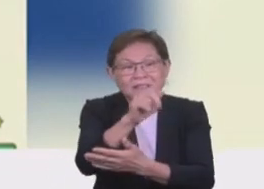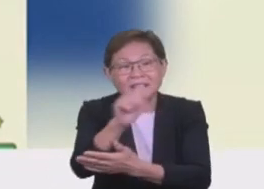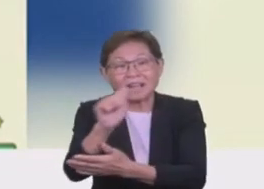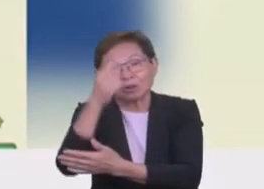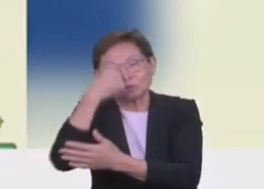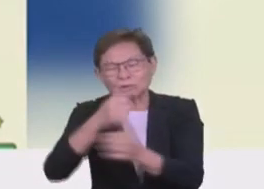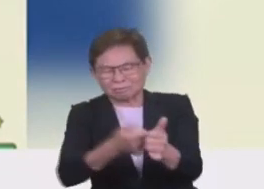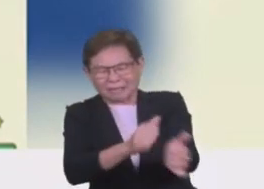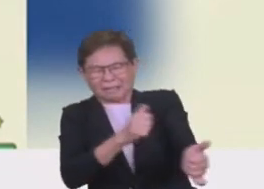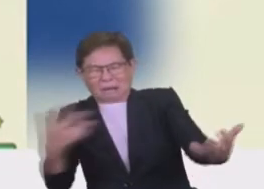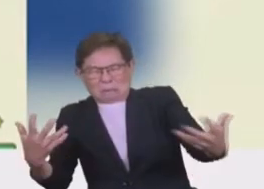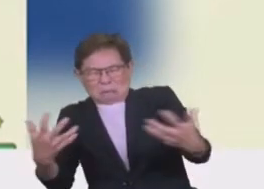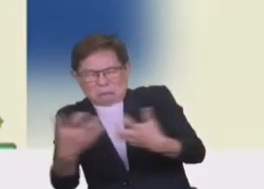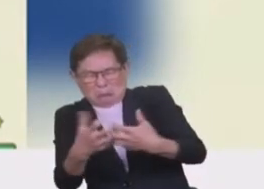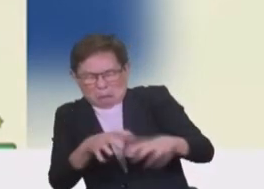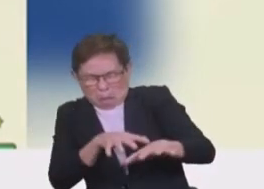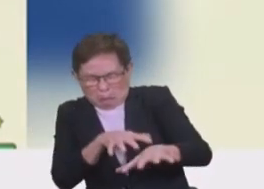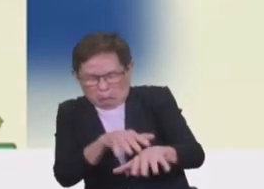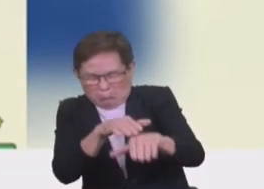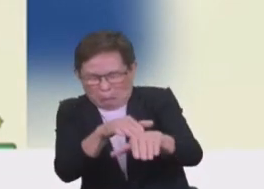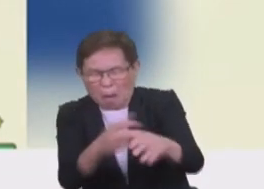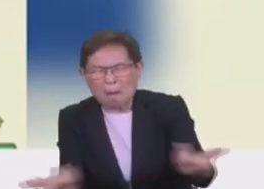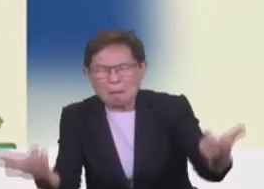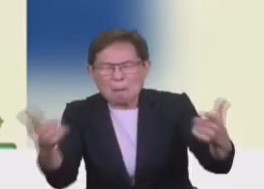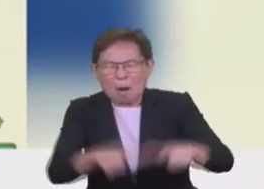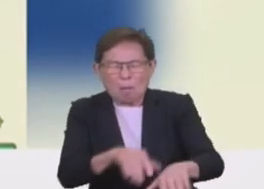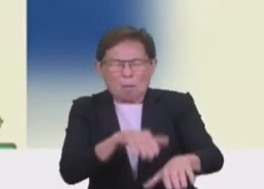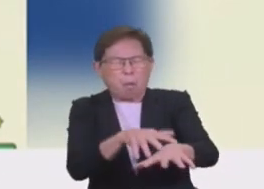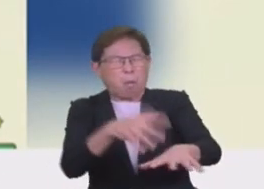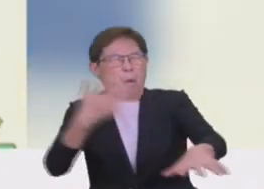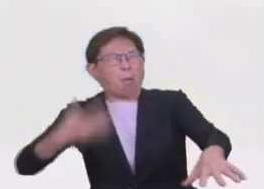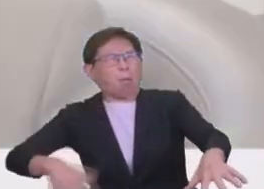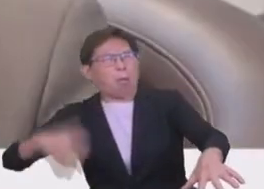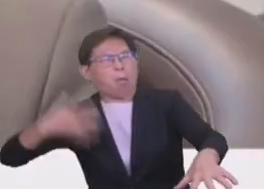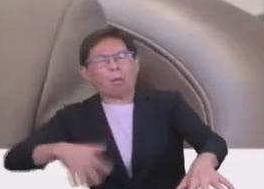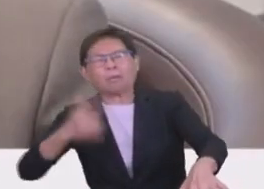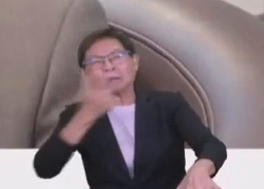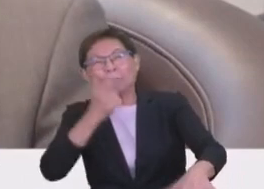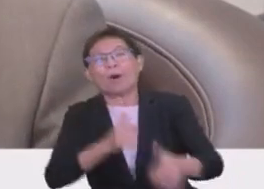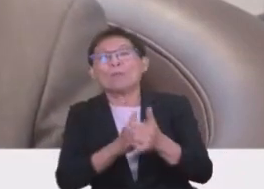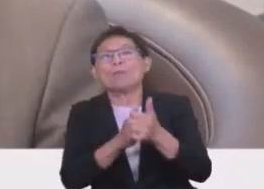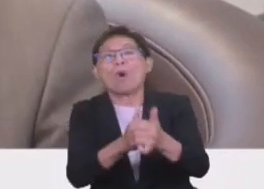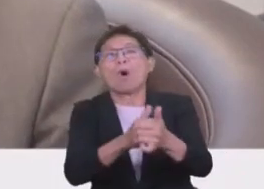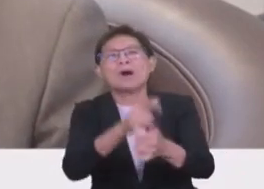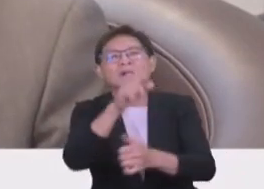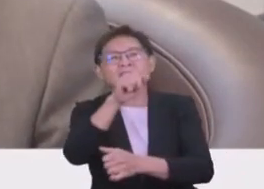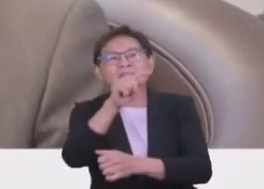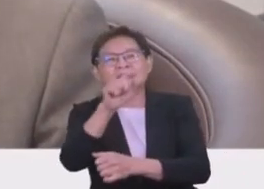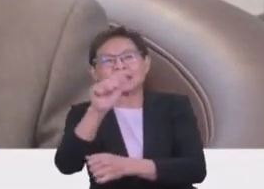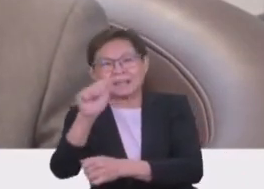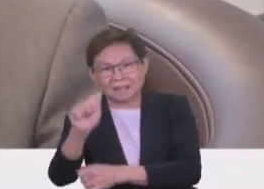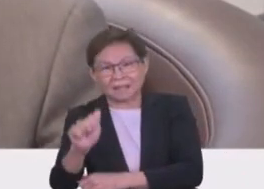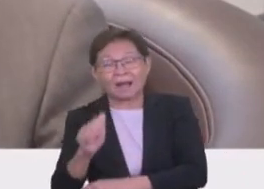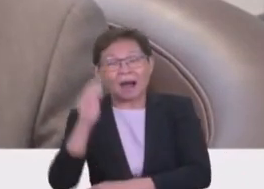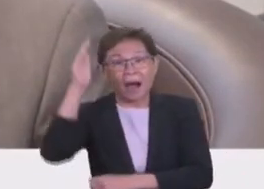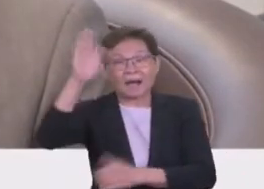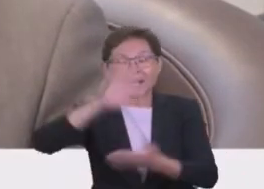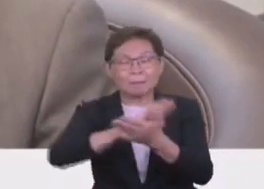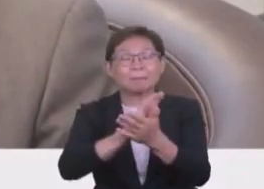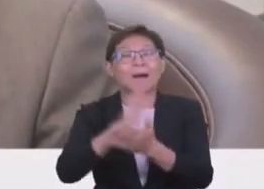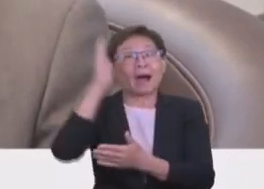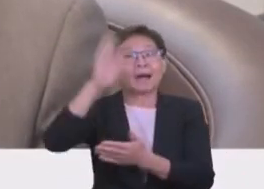bagi mengelak pertembungan trafik hingga berlaku kesesakan luar biasa. Ianya hanya akan dapat